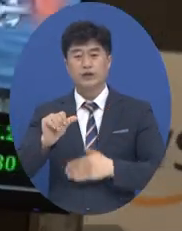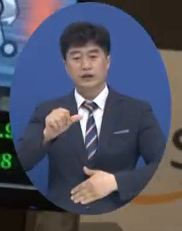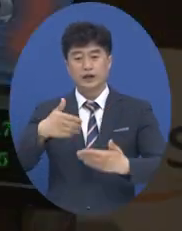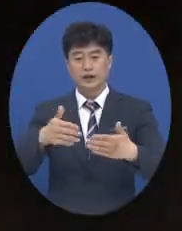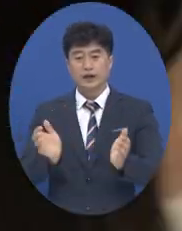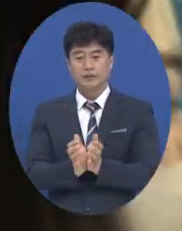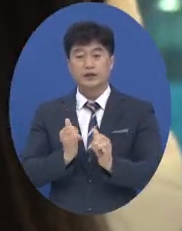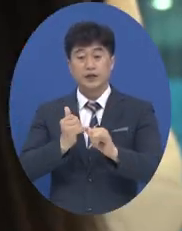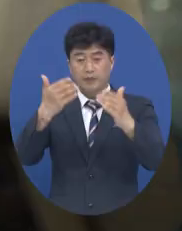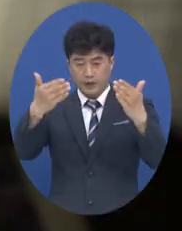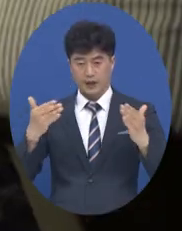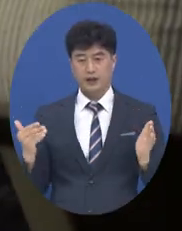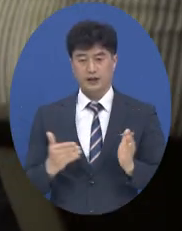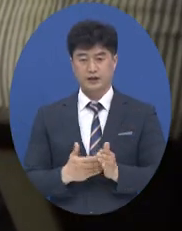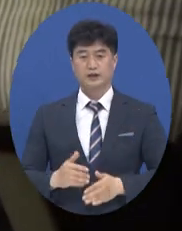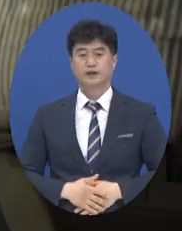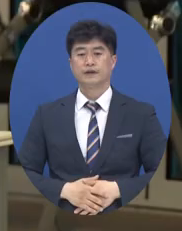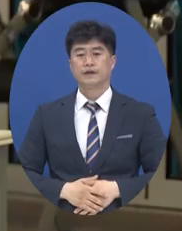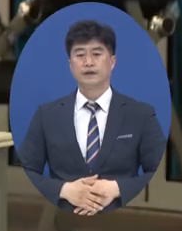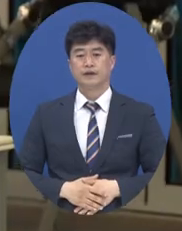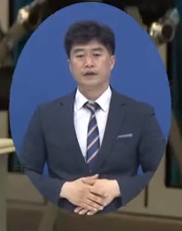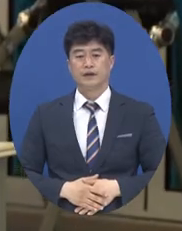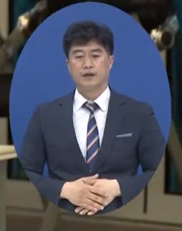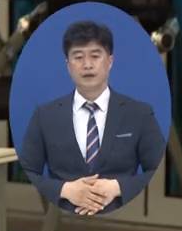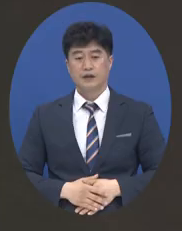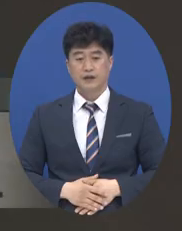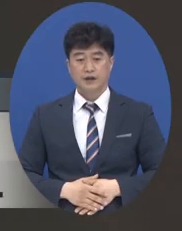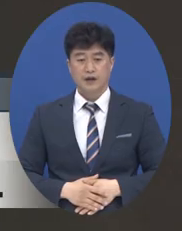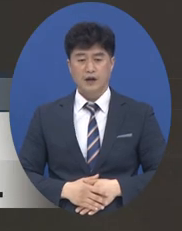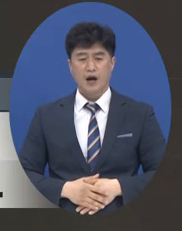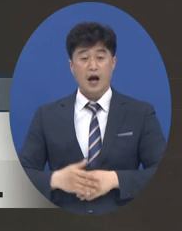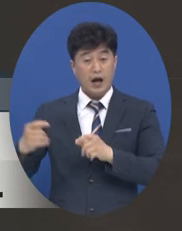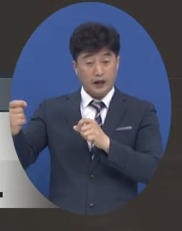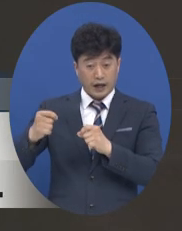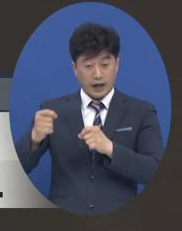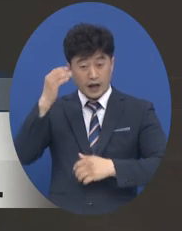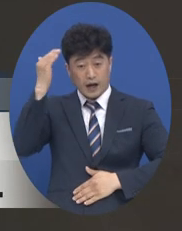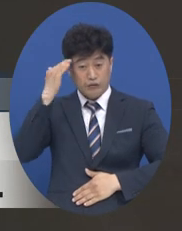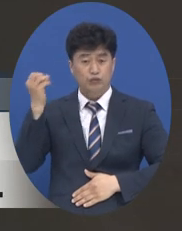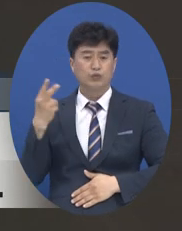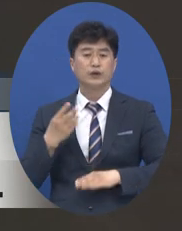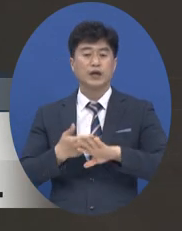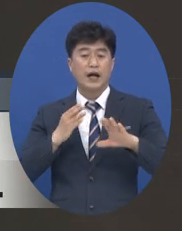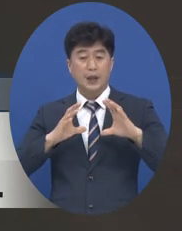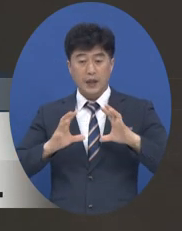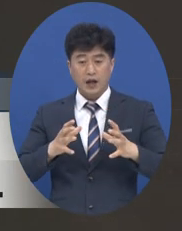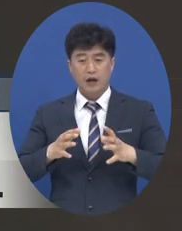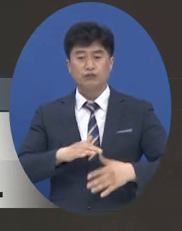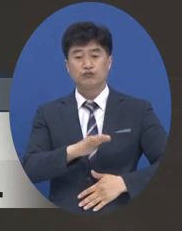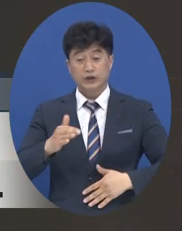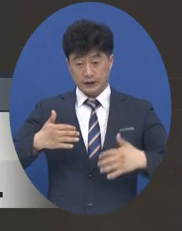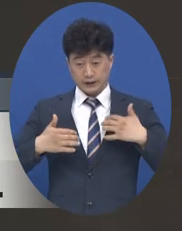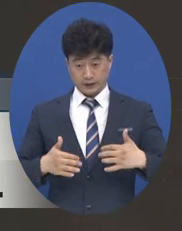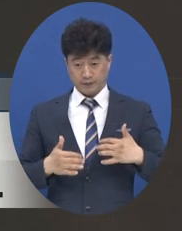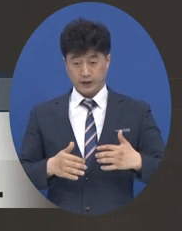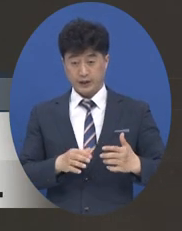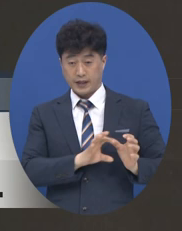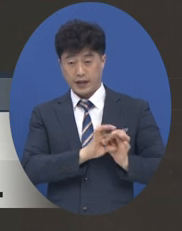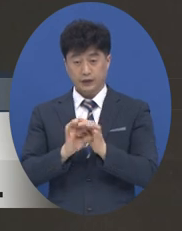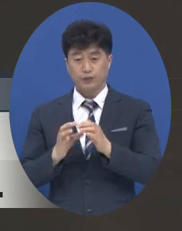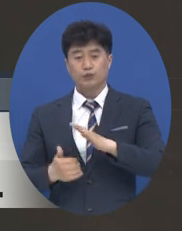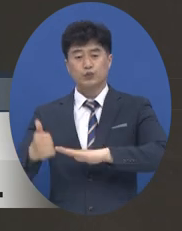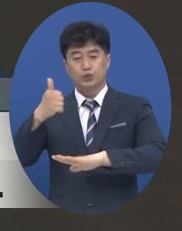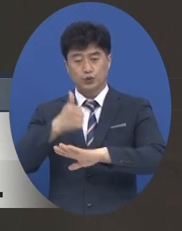팀이 수상의 영애를 거머쥐었습니다 아버지와 나 국내는 물론 해외에서도 우리 게임 들이 계속